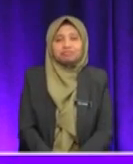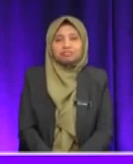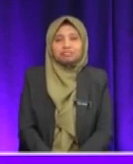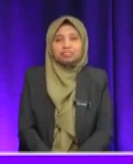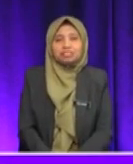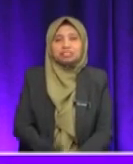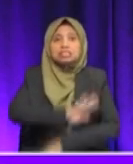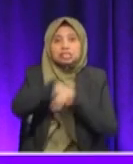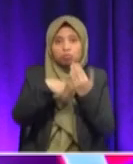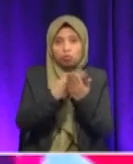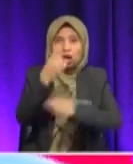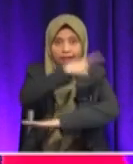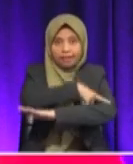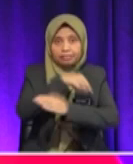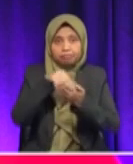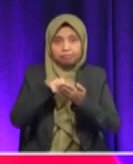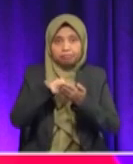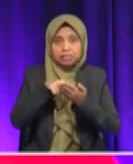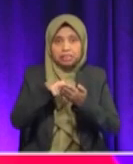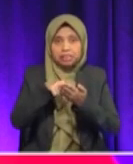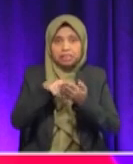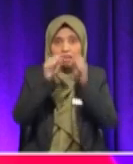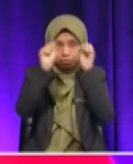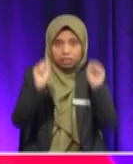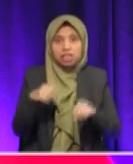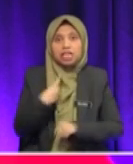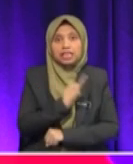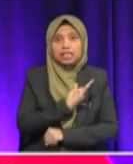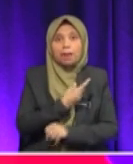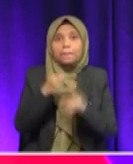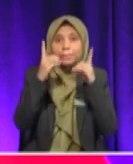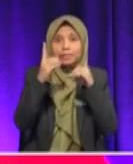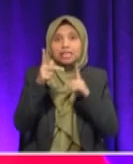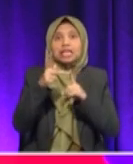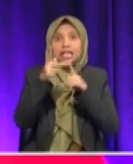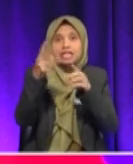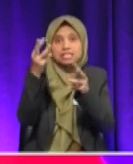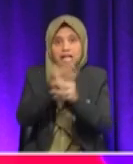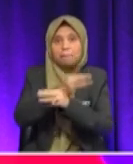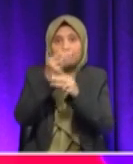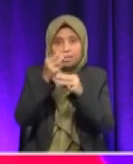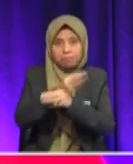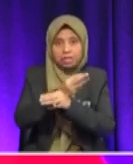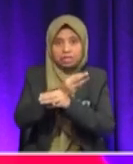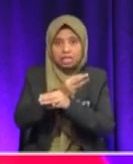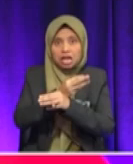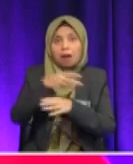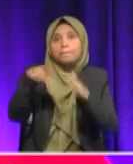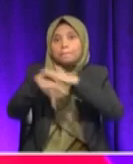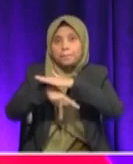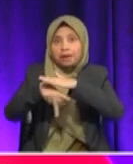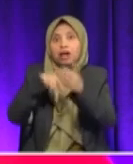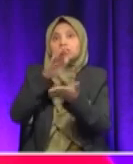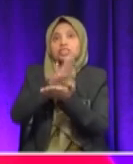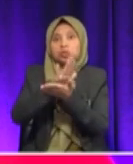adik-adik semua hari ini ya mata pelajaran kita ilah pendidikan khas matematik prasekolah dan